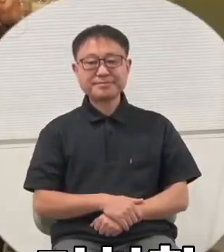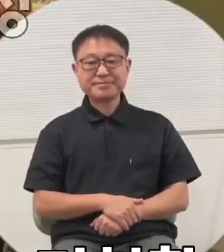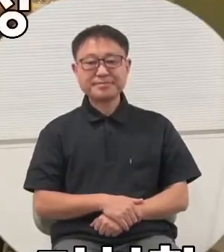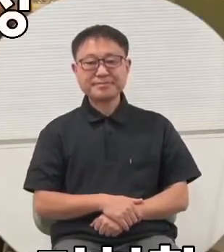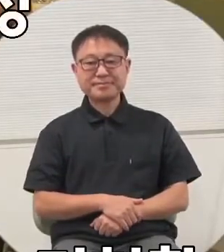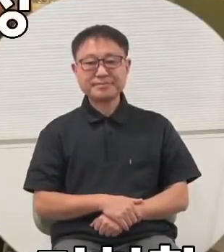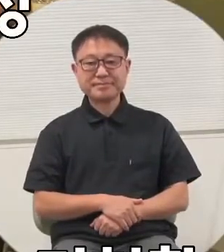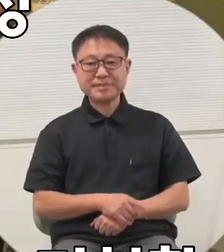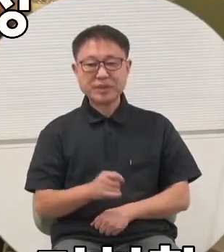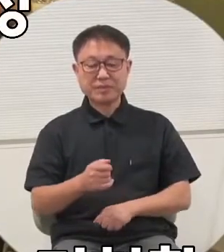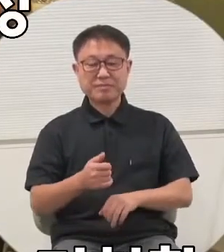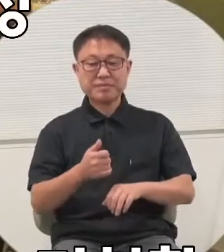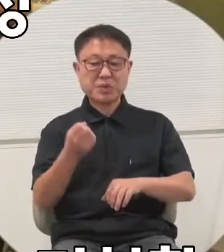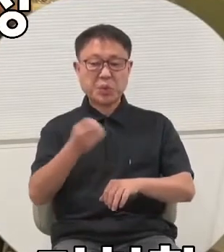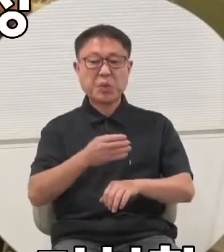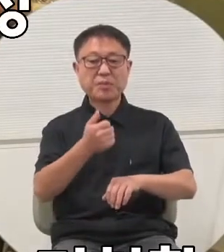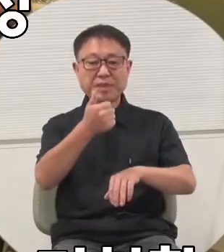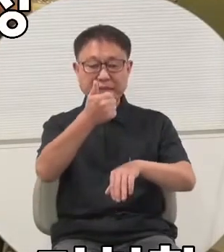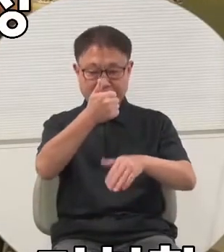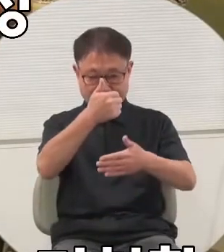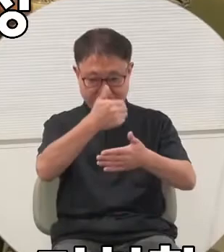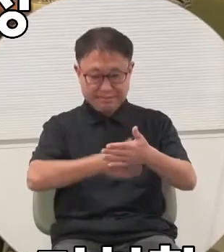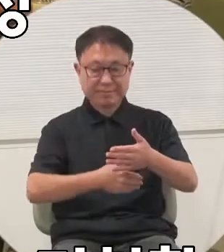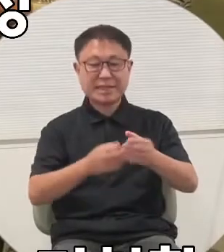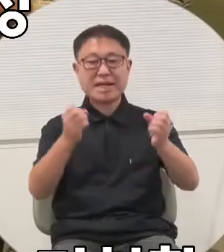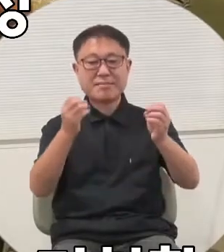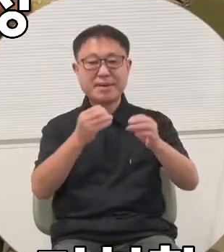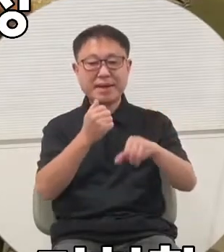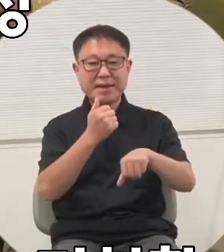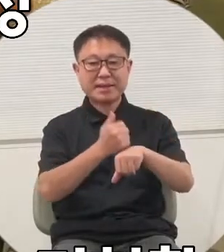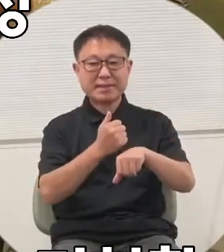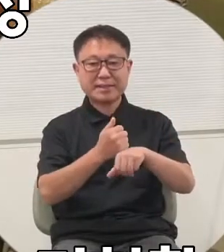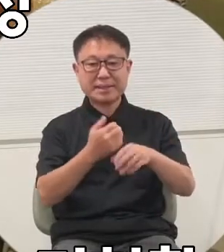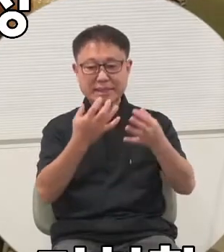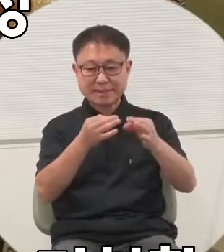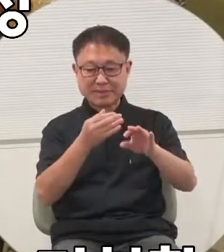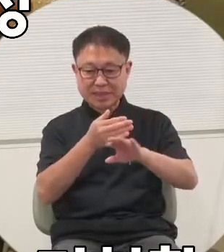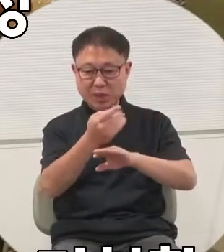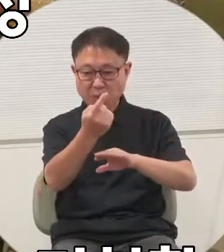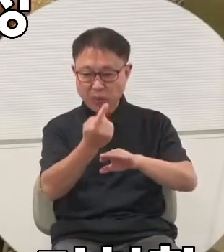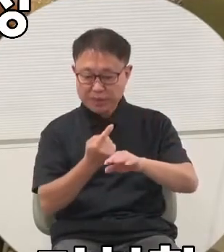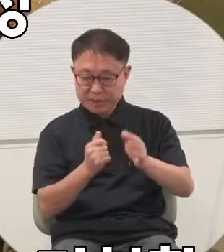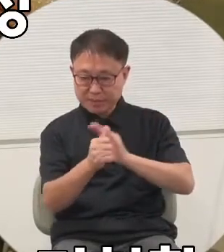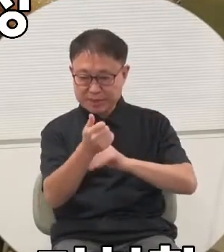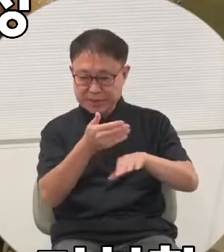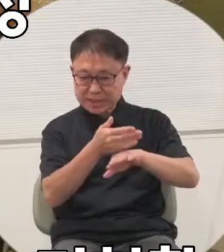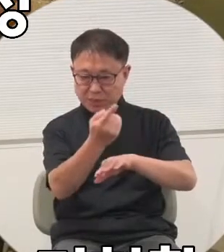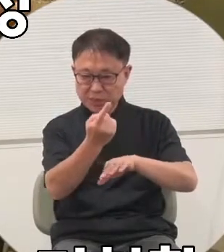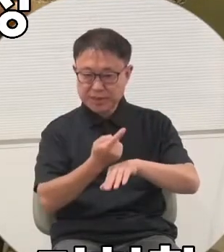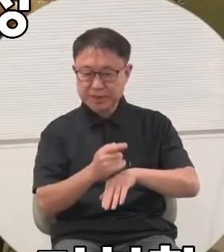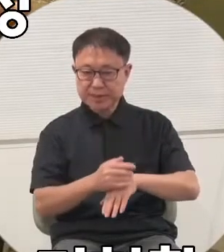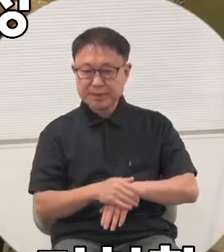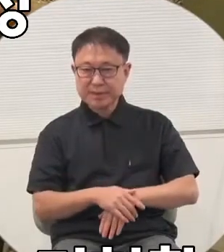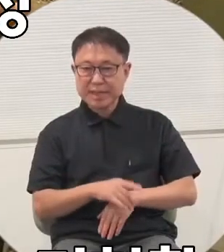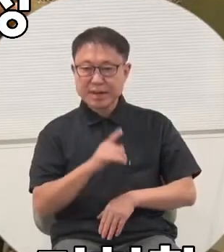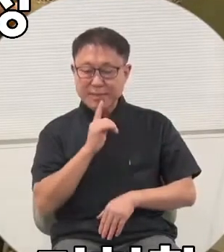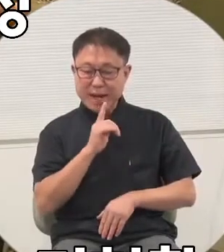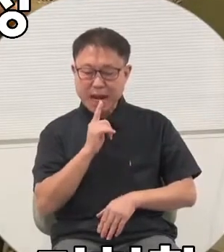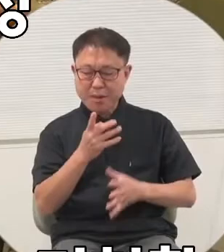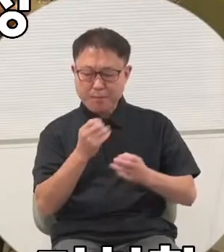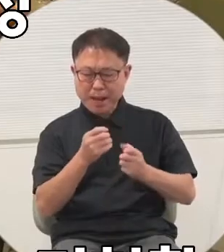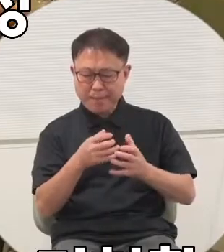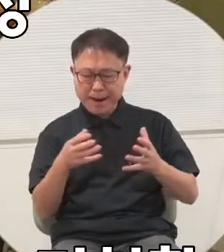우리가 또 나머지 이야기를 해봐야죠. 그 김혁 대표님이 늦게 오셨으니까 네. 얘기를 좀 많이 하셨을 것